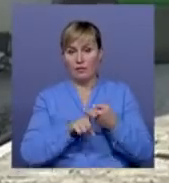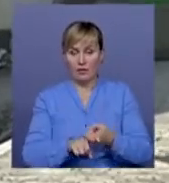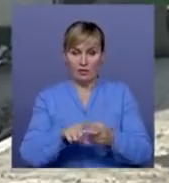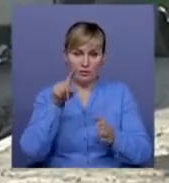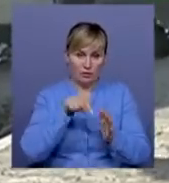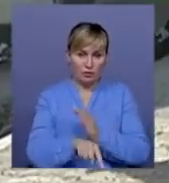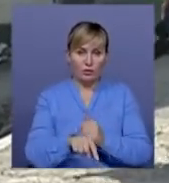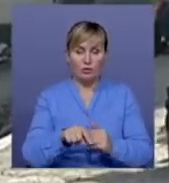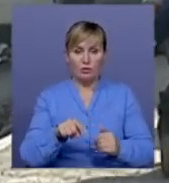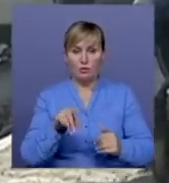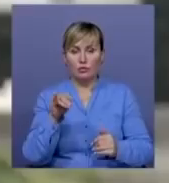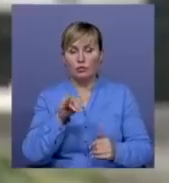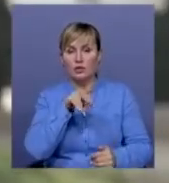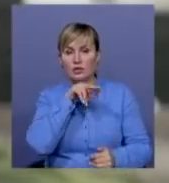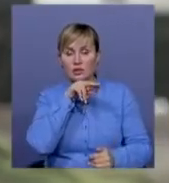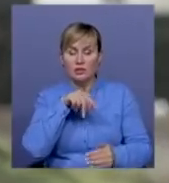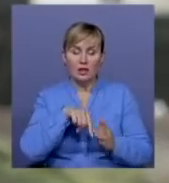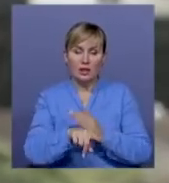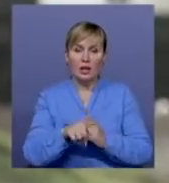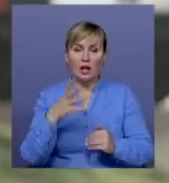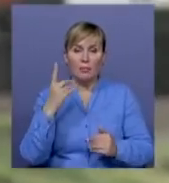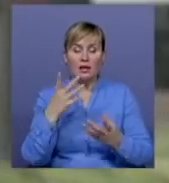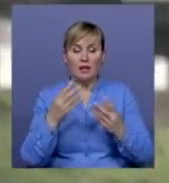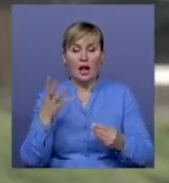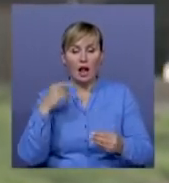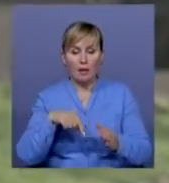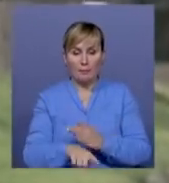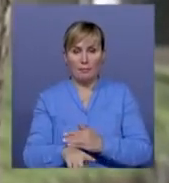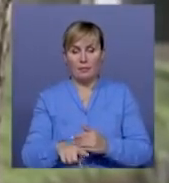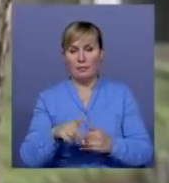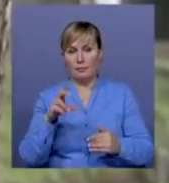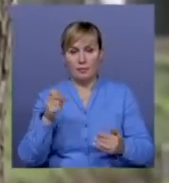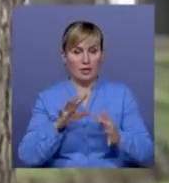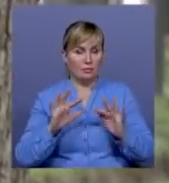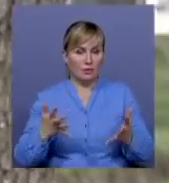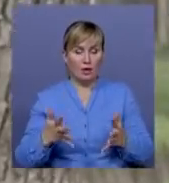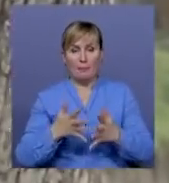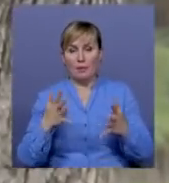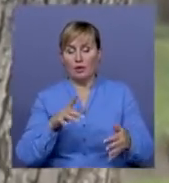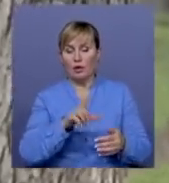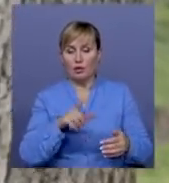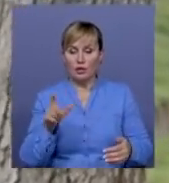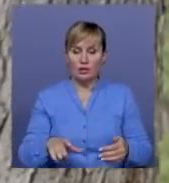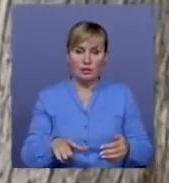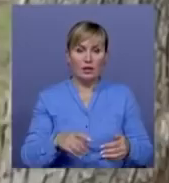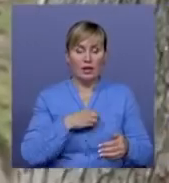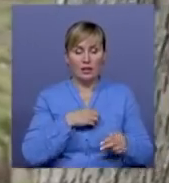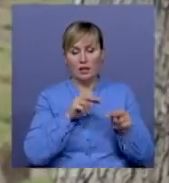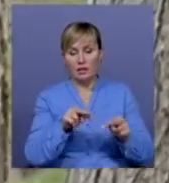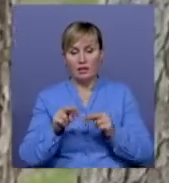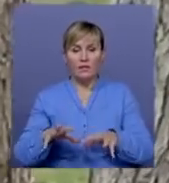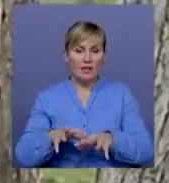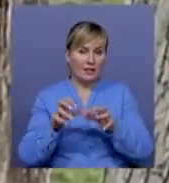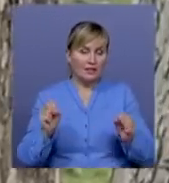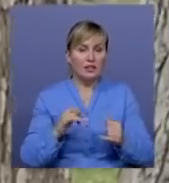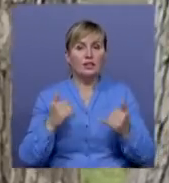просочился в южную столицу Казахстана. Первый день алматинцев в режиме карантина проходит без происшествий. Большинство людей следуют рекомендациям властей